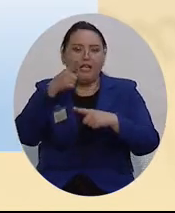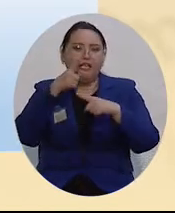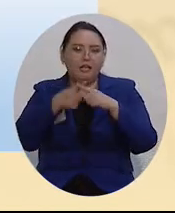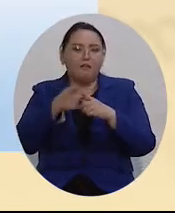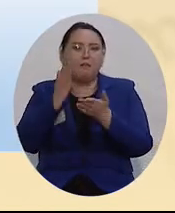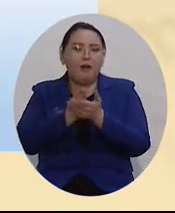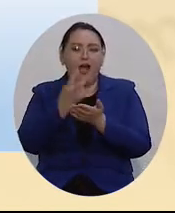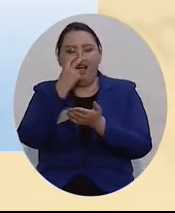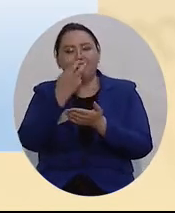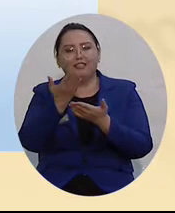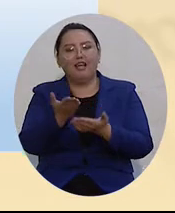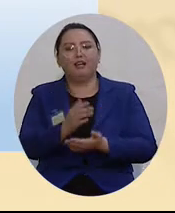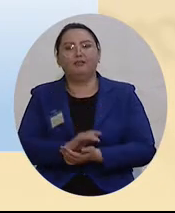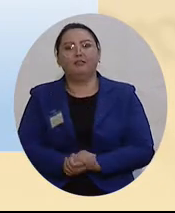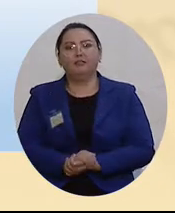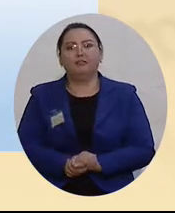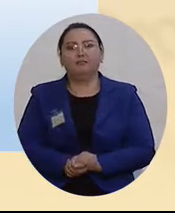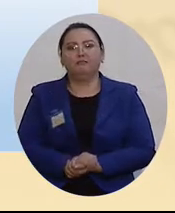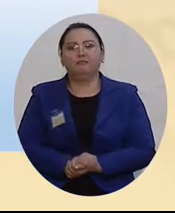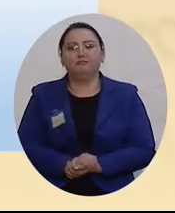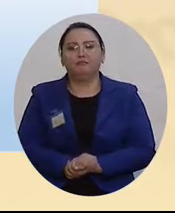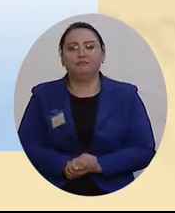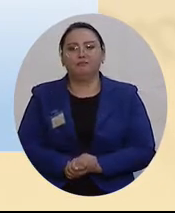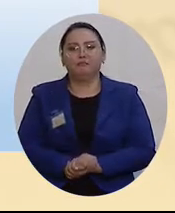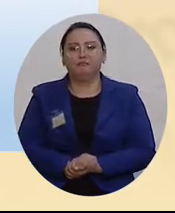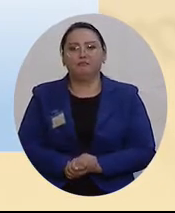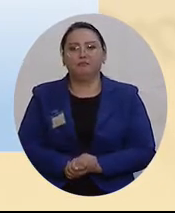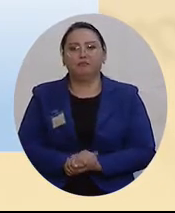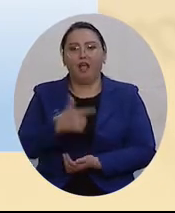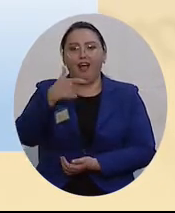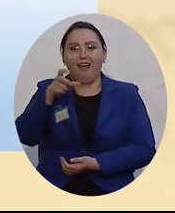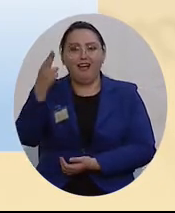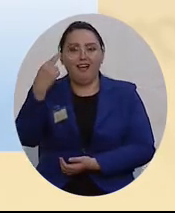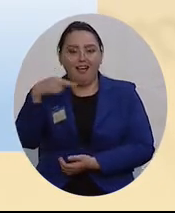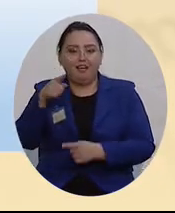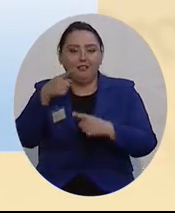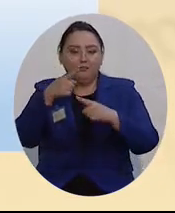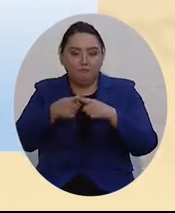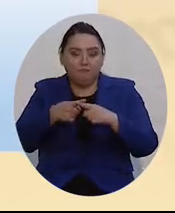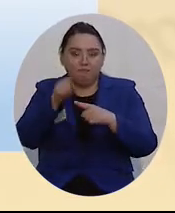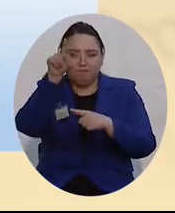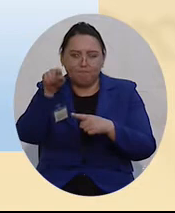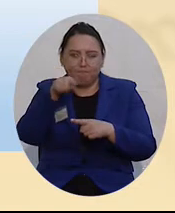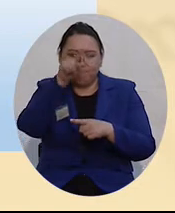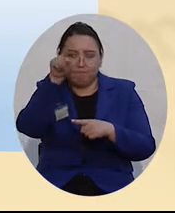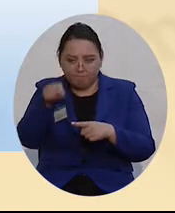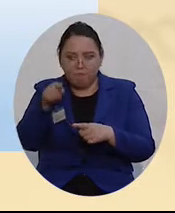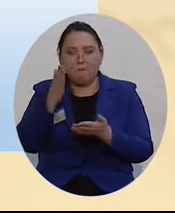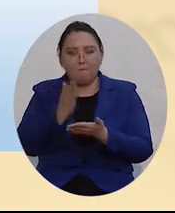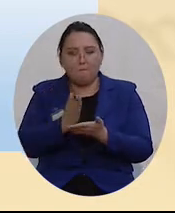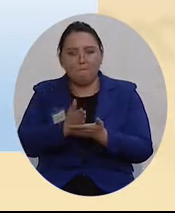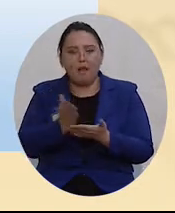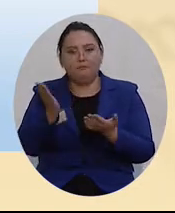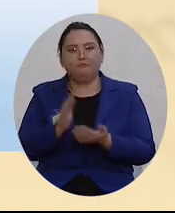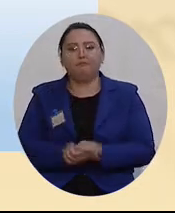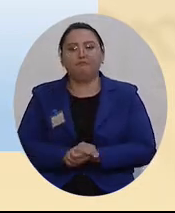хүмүүдээ. За хөтөл гэдэг язгуур дээр гээд нөхцөл залгалаа мөн гидэс жиргэлсэн байна. За өөр ямар ямар үйлэг